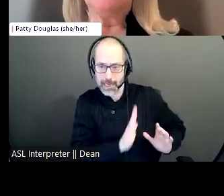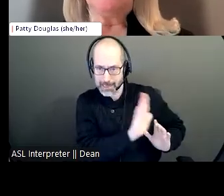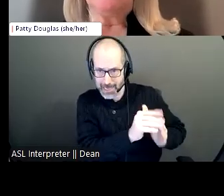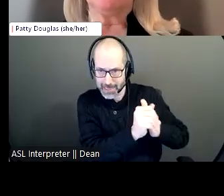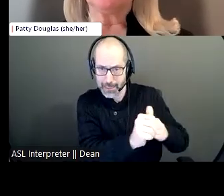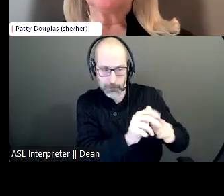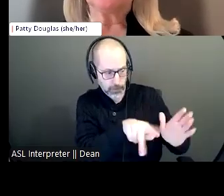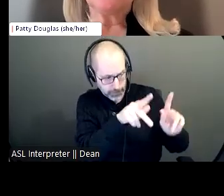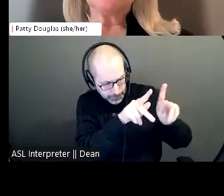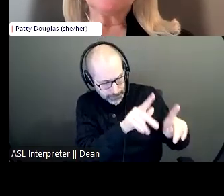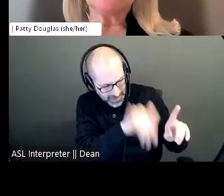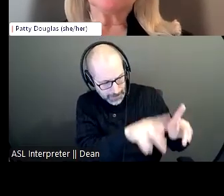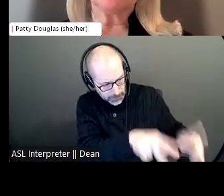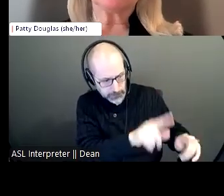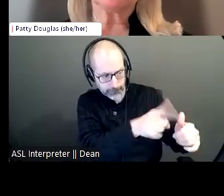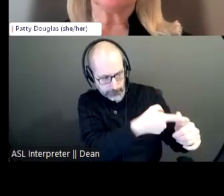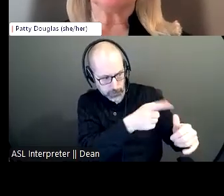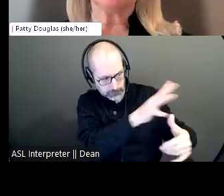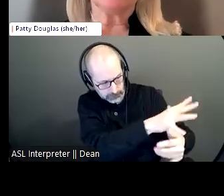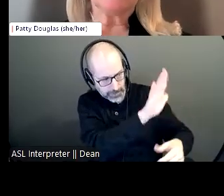personne. Également, ça peut aider.